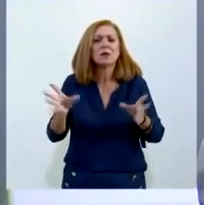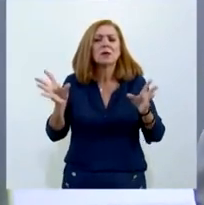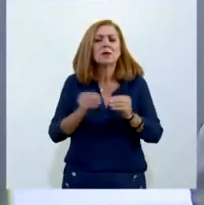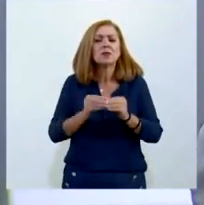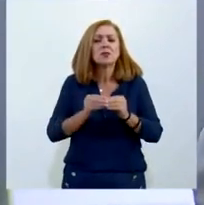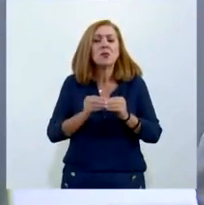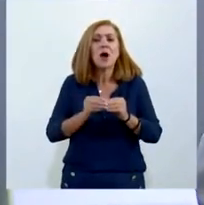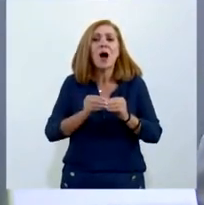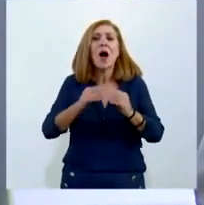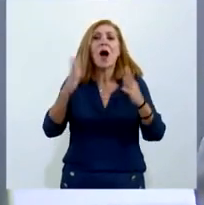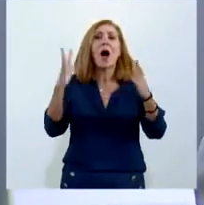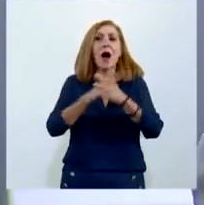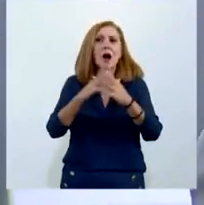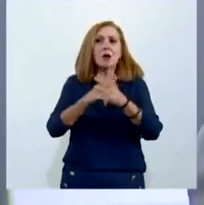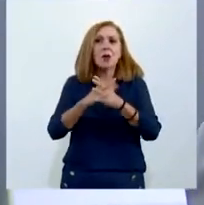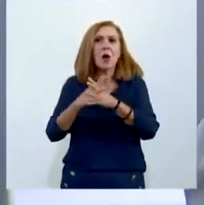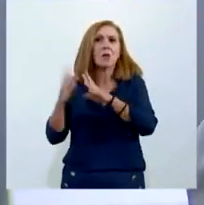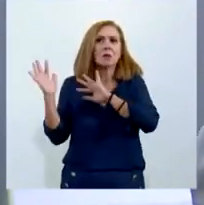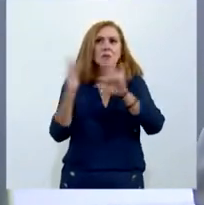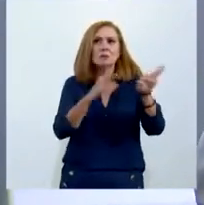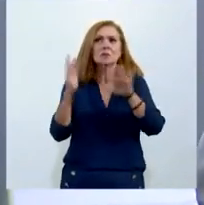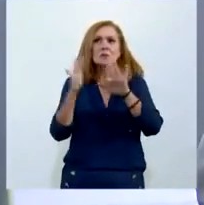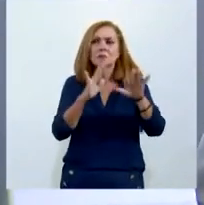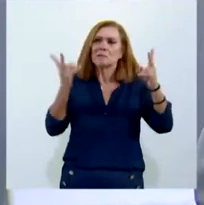επισκεπτών στην Ακρόπολη.